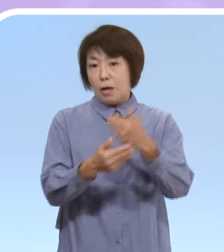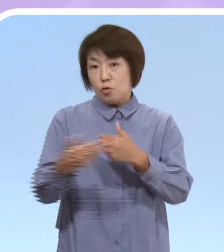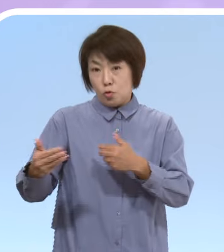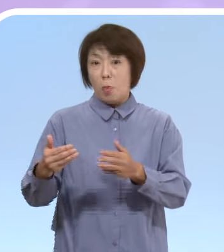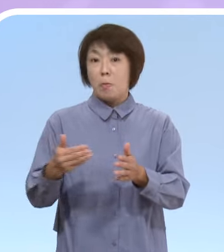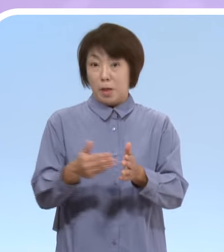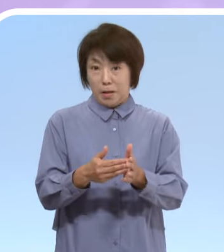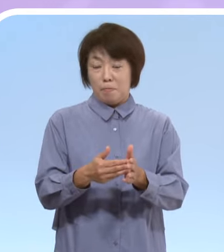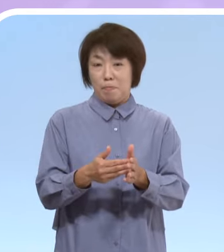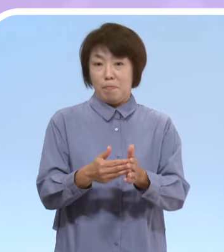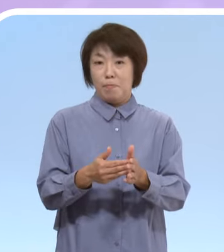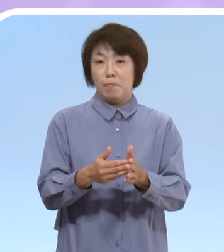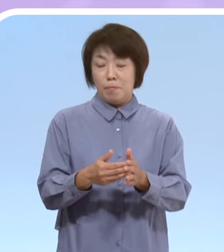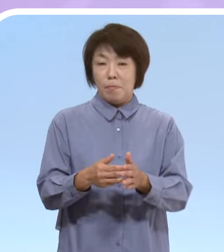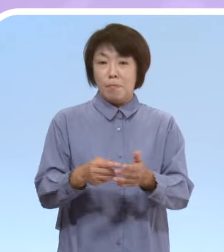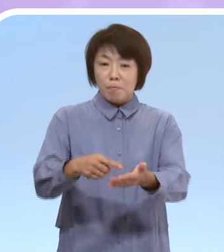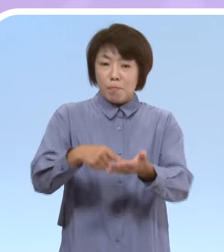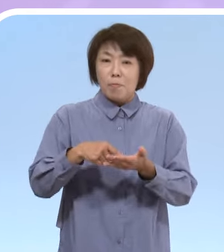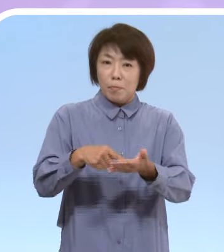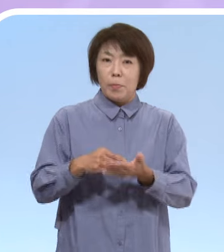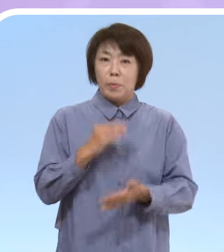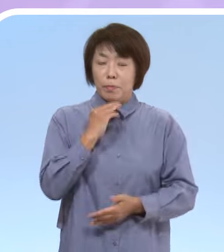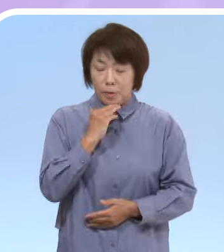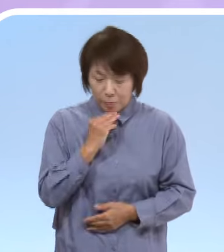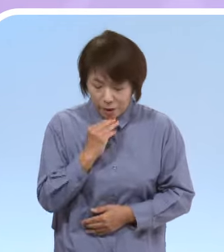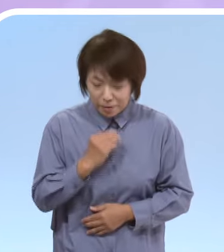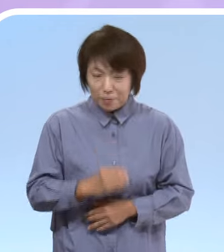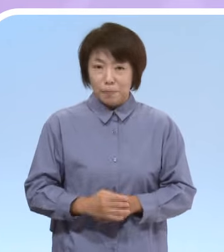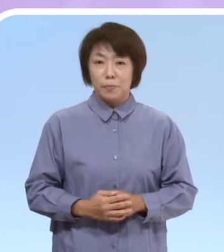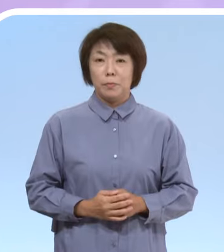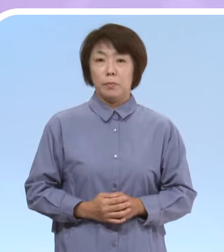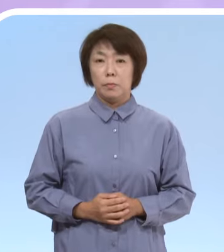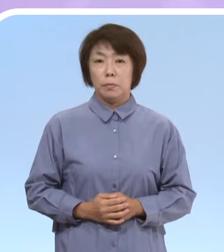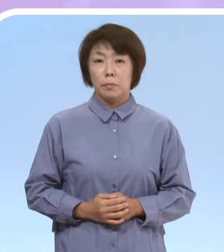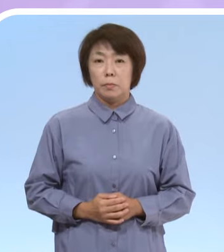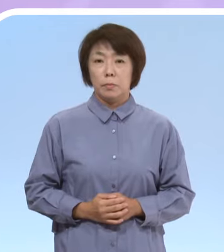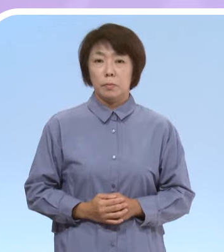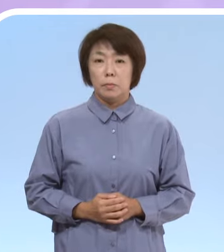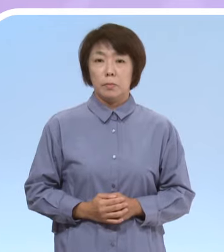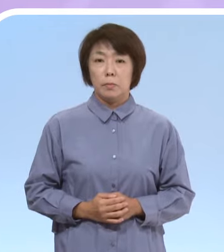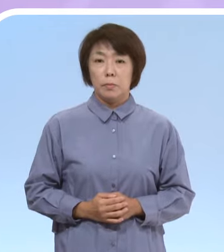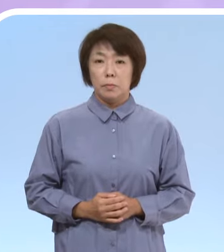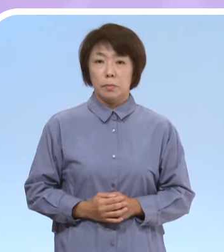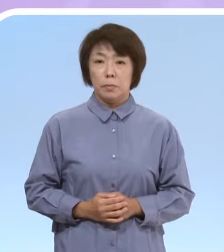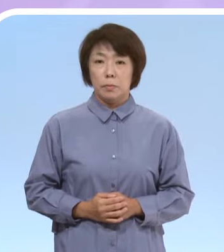月28日水曜必着。たくさんのご応募お待ちしています。